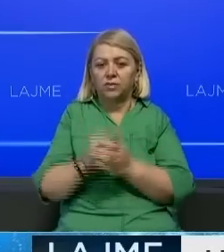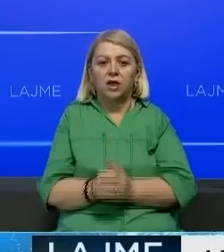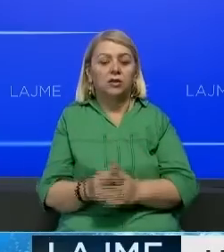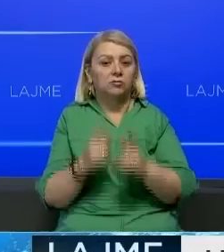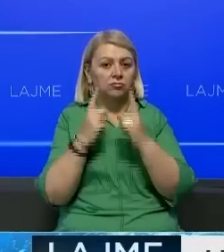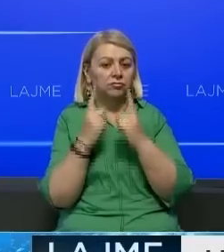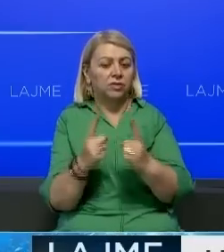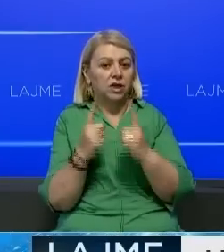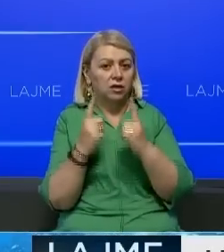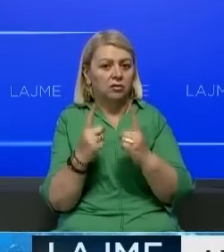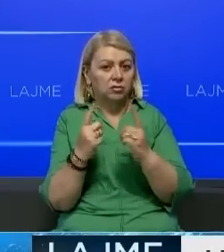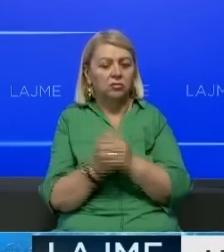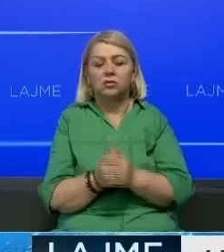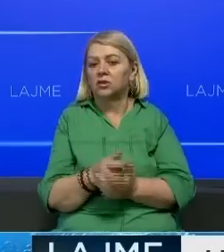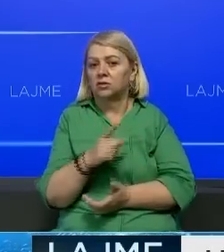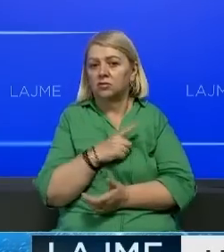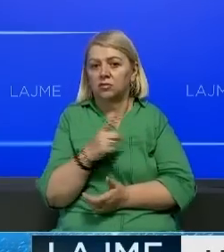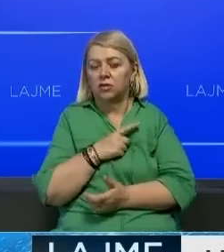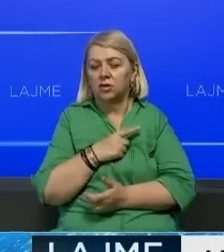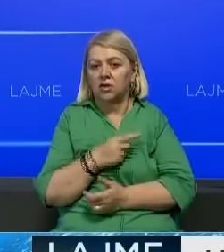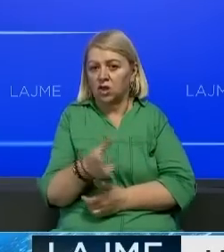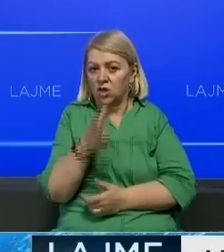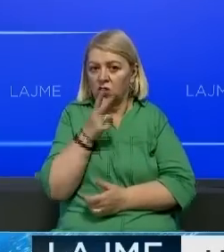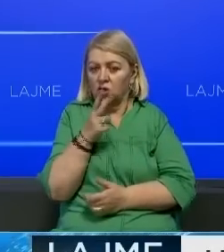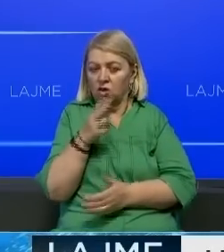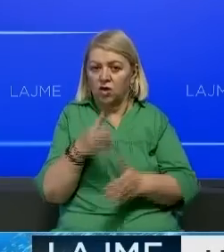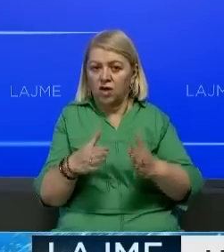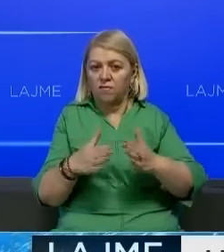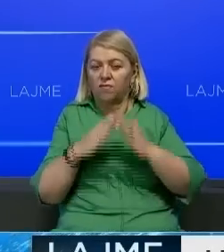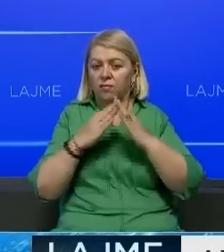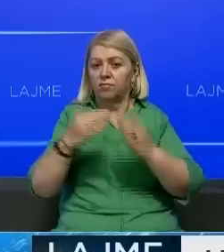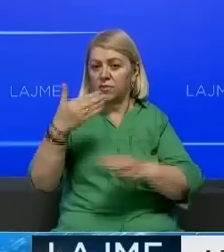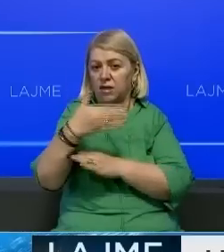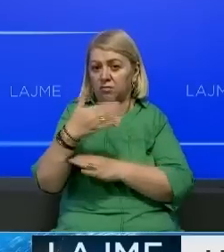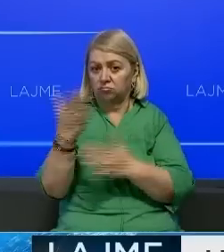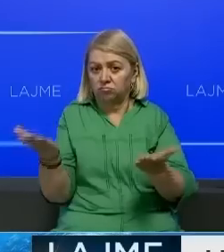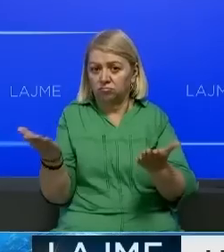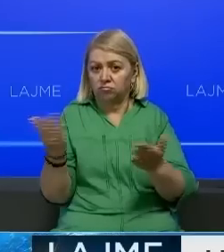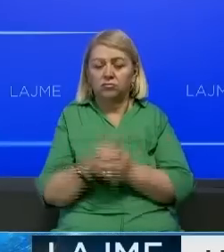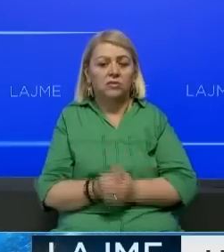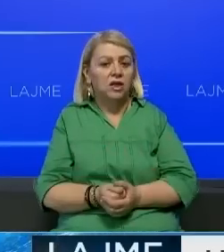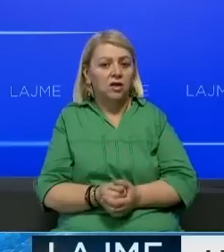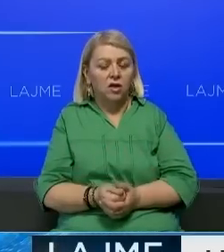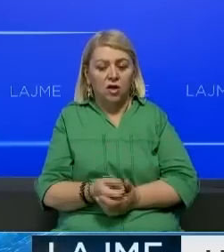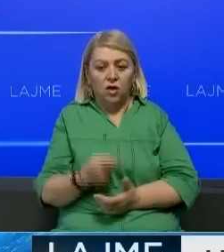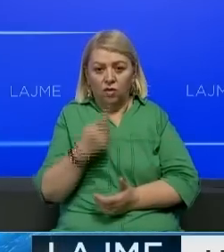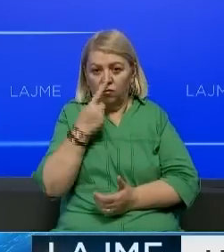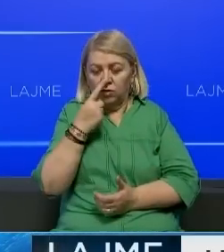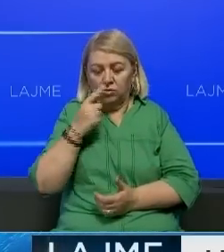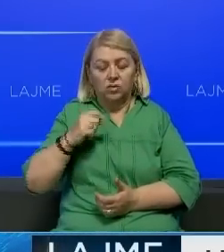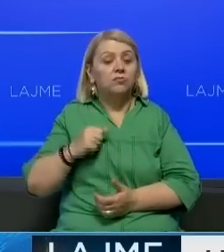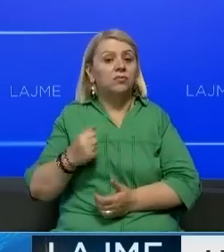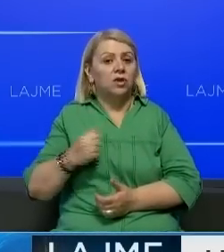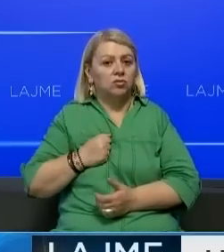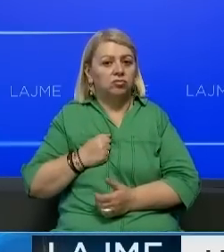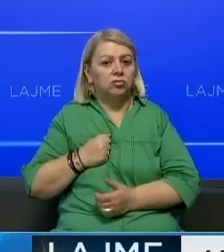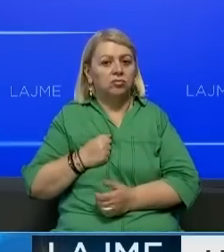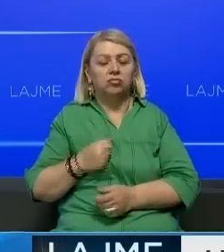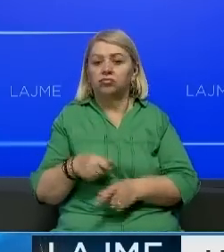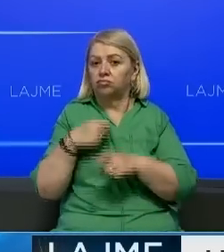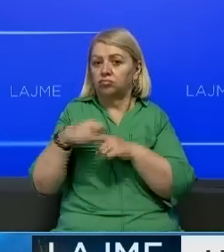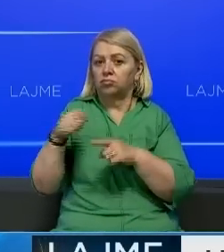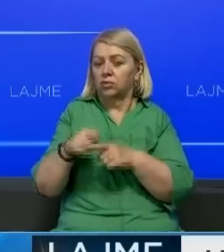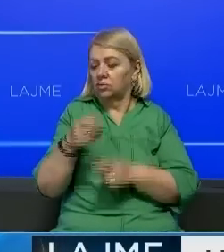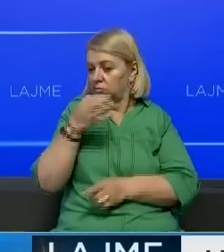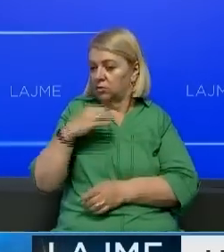në Severodonetsk, shumë prej të cilave kërkojnë strehim në fabrikën kimike të Azot. Forcat ruse kanë bërë përparime në zonat përreth